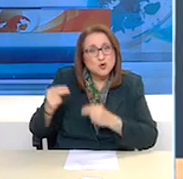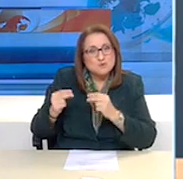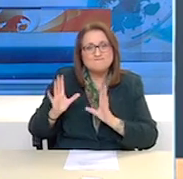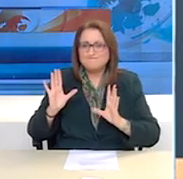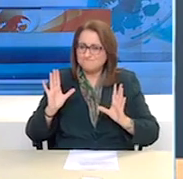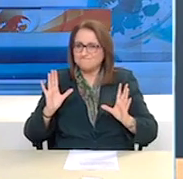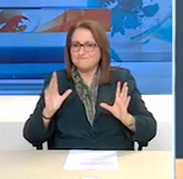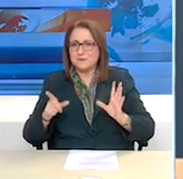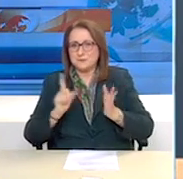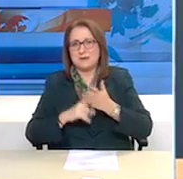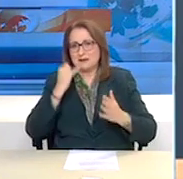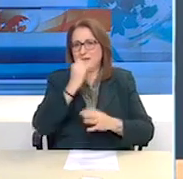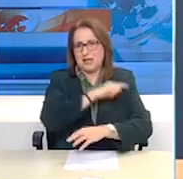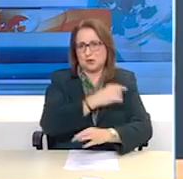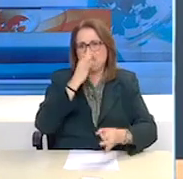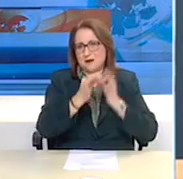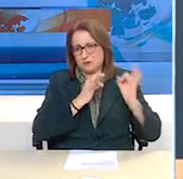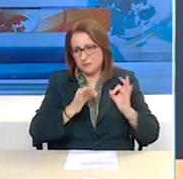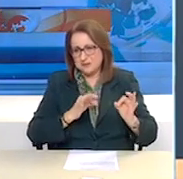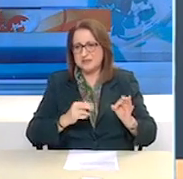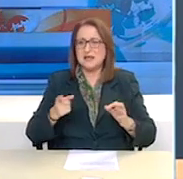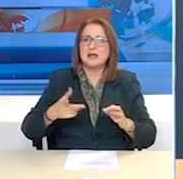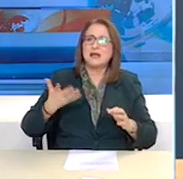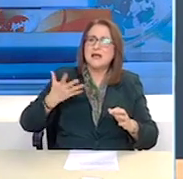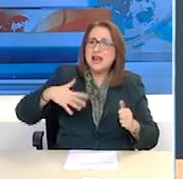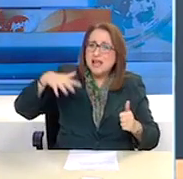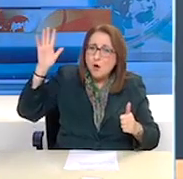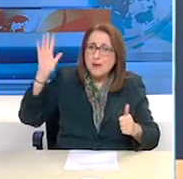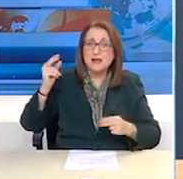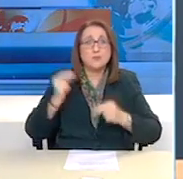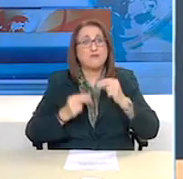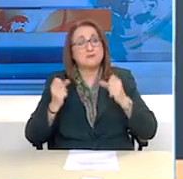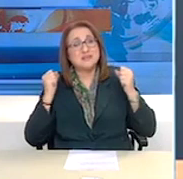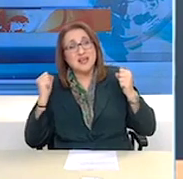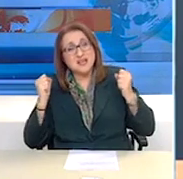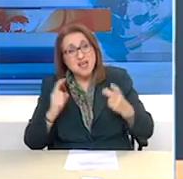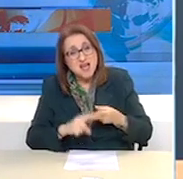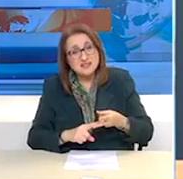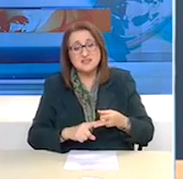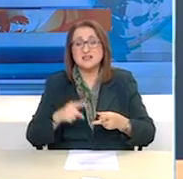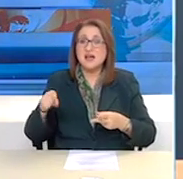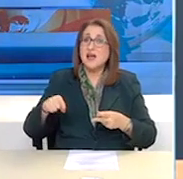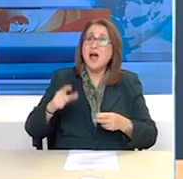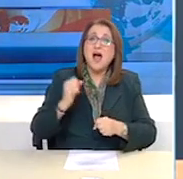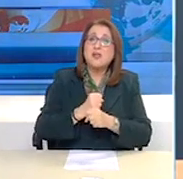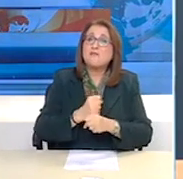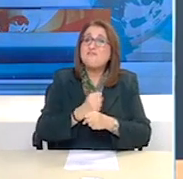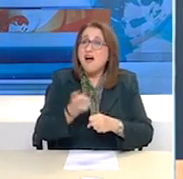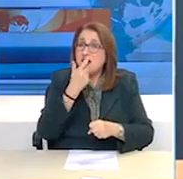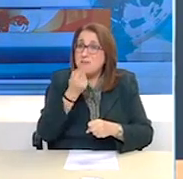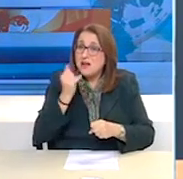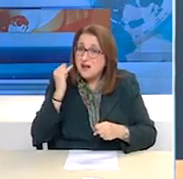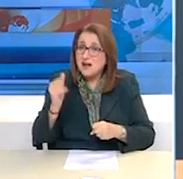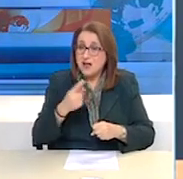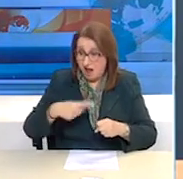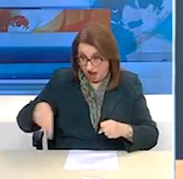οι ομάδες αυξημένου κινδύνου, οι ηλικιωμένοι, οι άνθρωποι που έχουν προβλήματα υγείας, οι άνθρωποι που επιδεινώνονται. Αυτοί είναι που πρέπει να πηγαίνουν